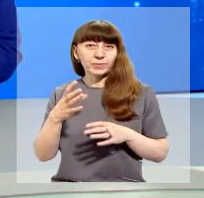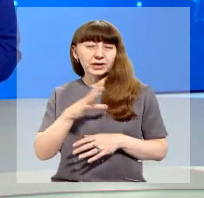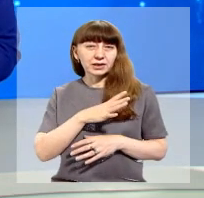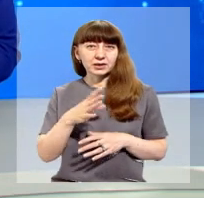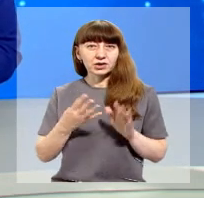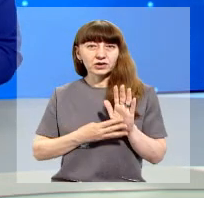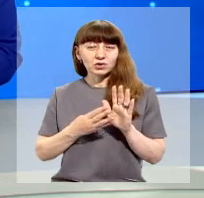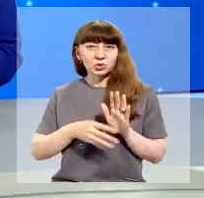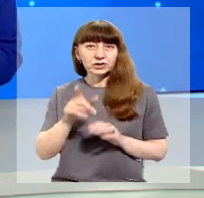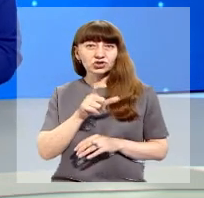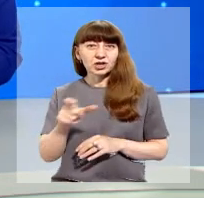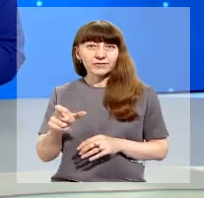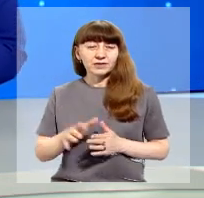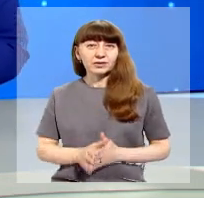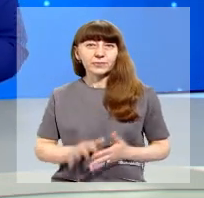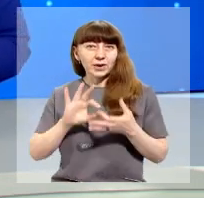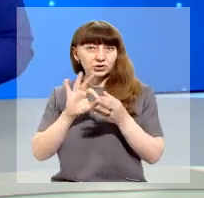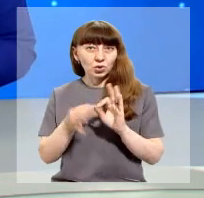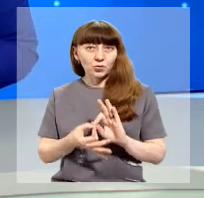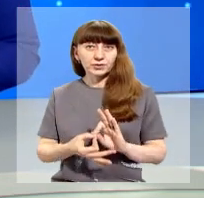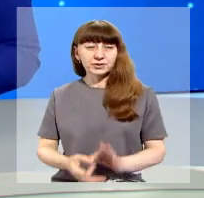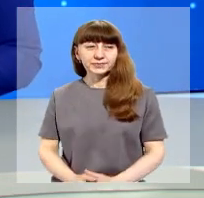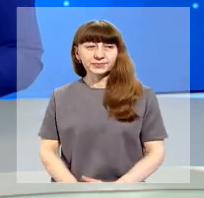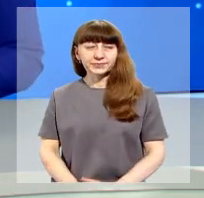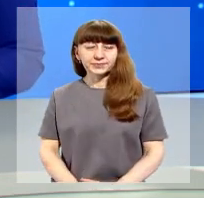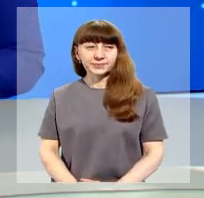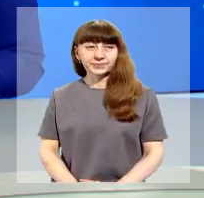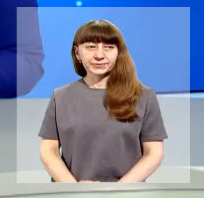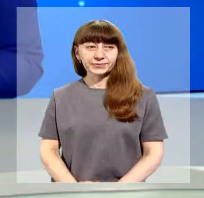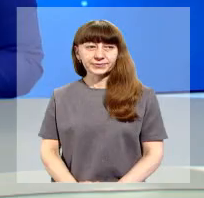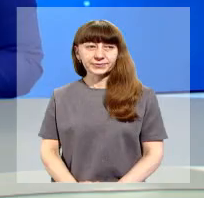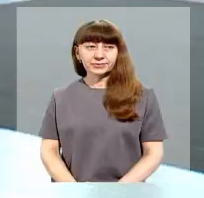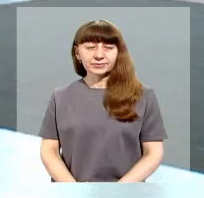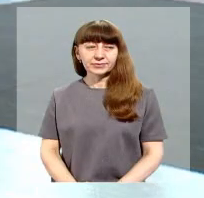более 90 участников. Подробнее расскажем в нашем следующем материале.